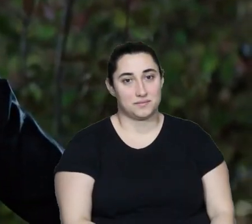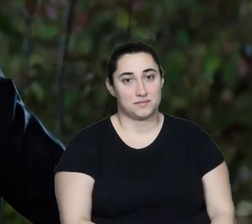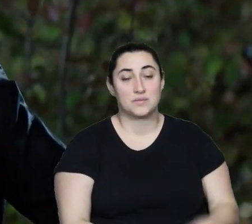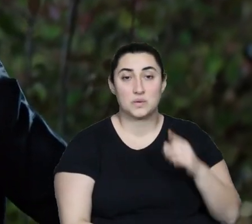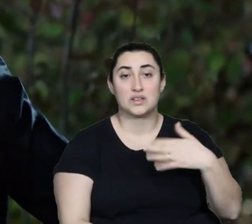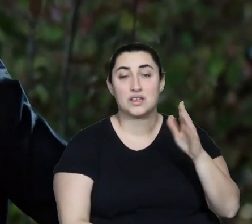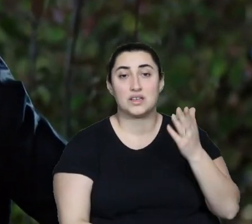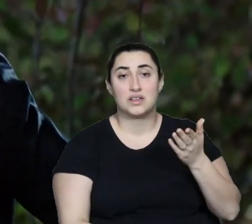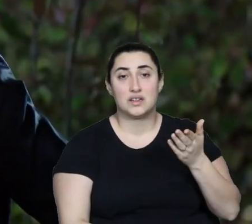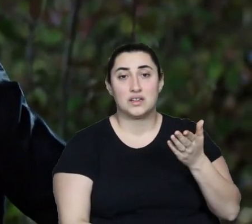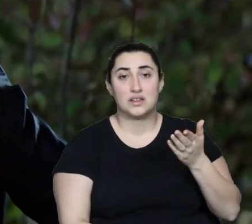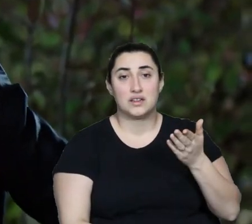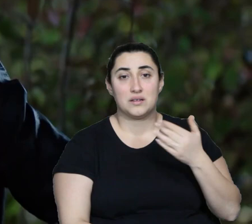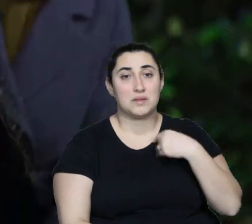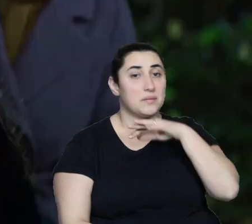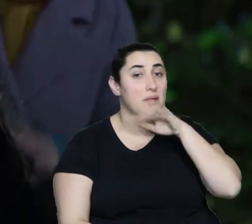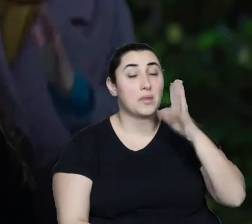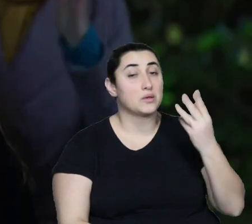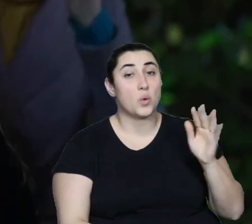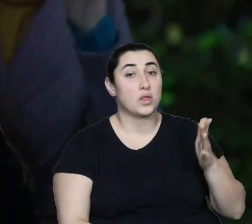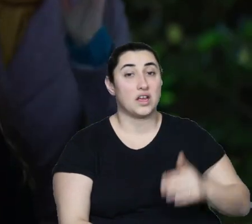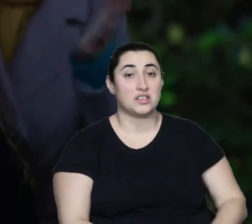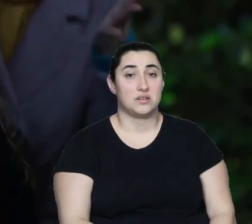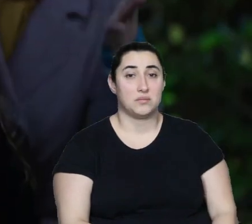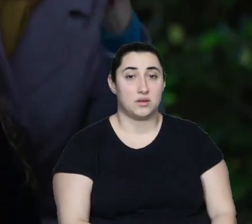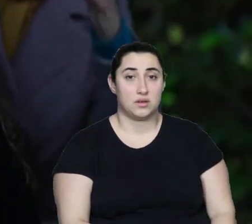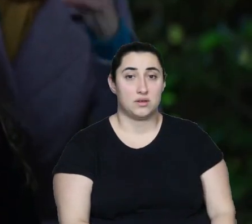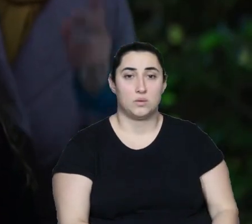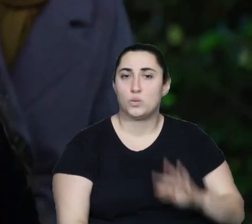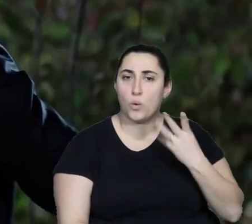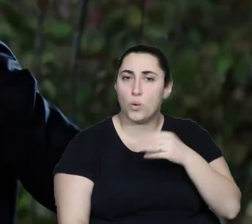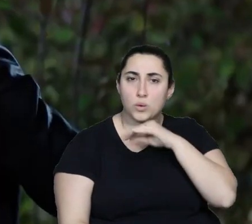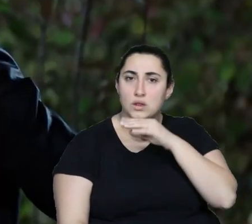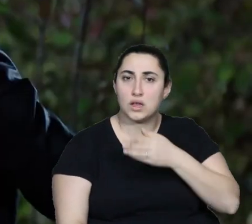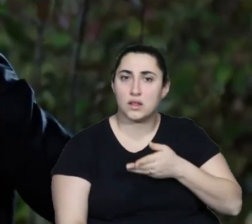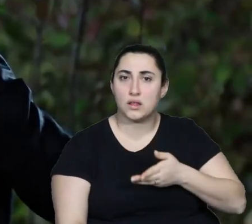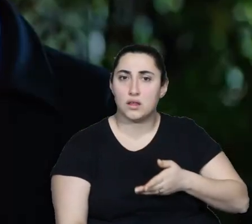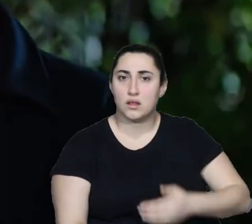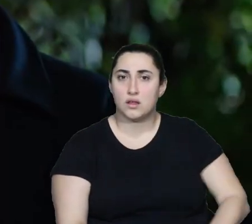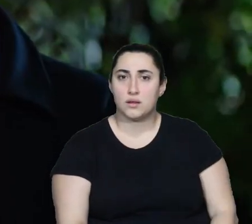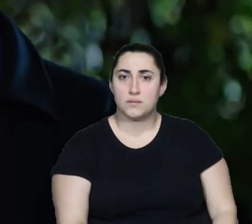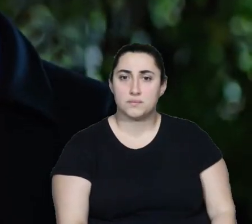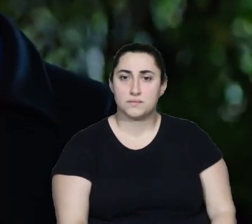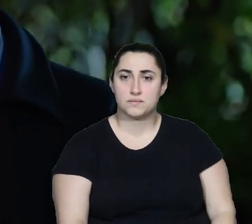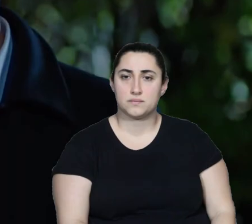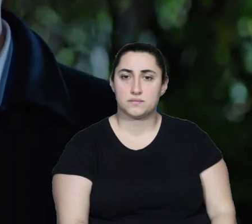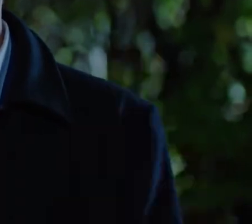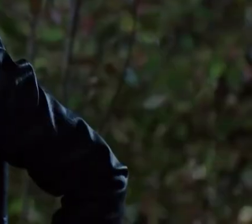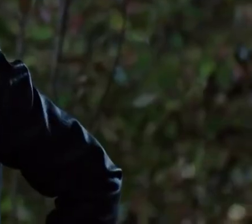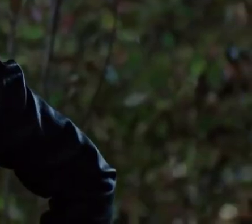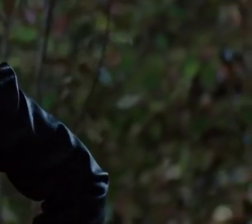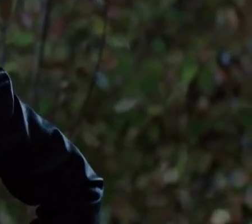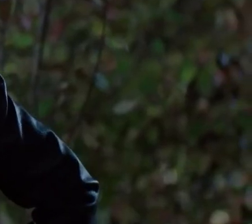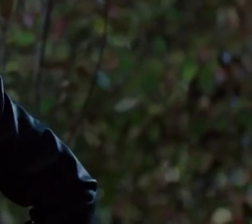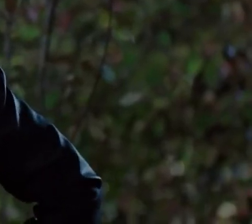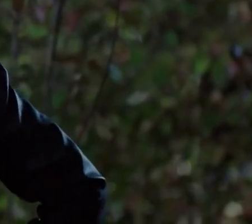O değil de... dedem nasıl oldu acaba? Ne oldu dedeme? Oral kaş kaldırdı.